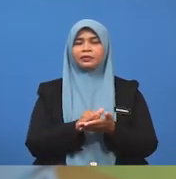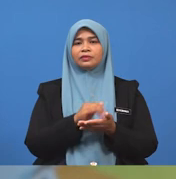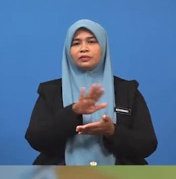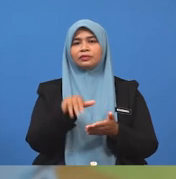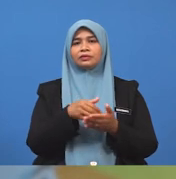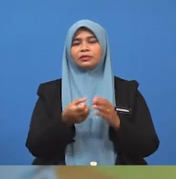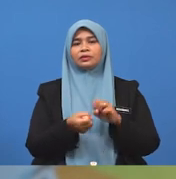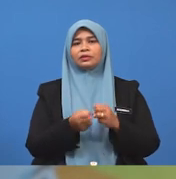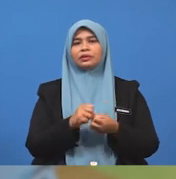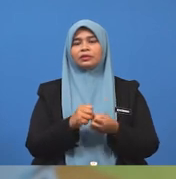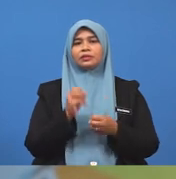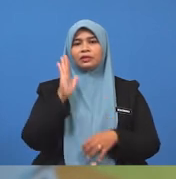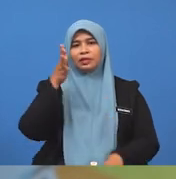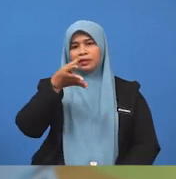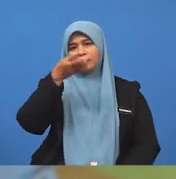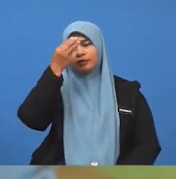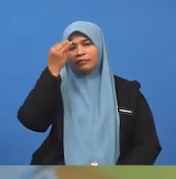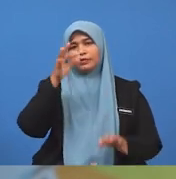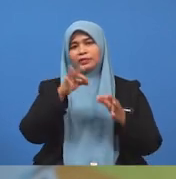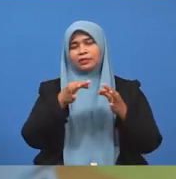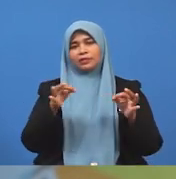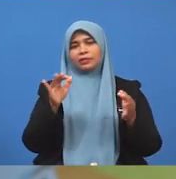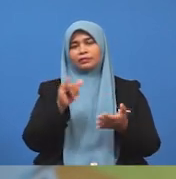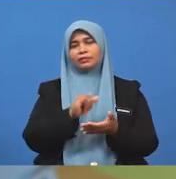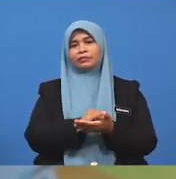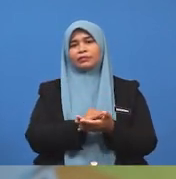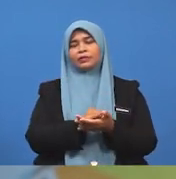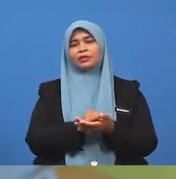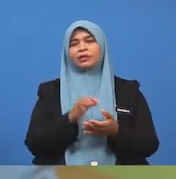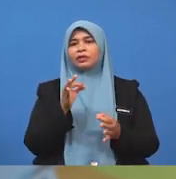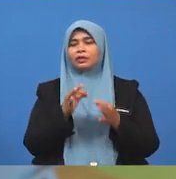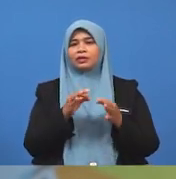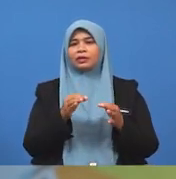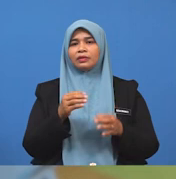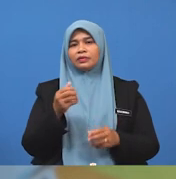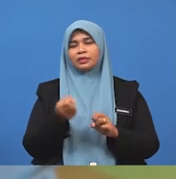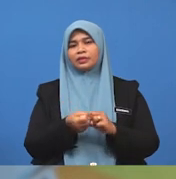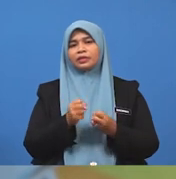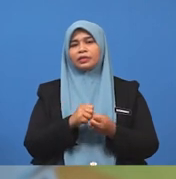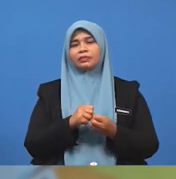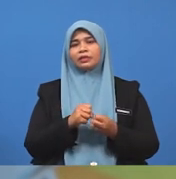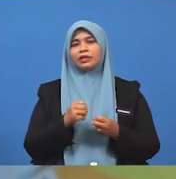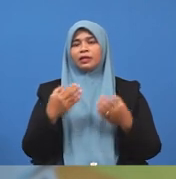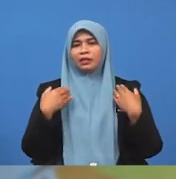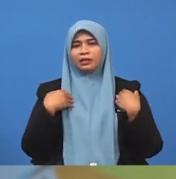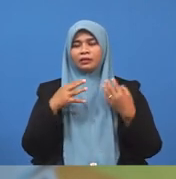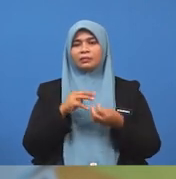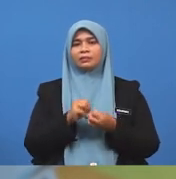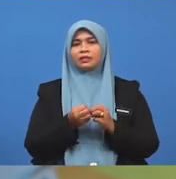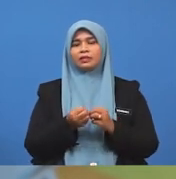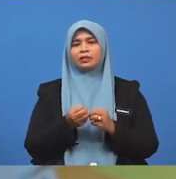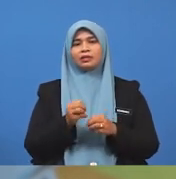akan menghafal ayat tersebut Hai sekiranya para sahabat menghadapi masalah